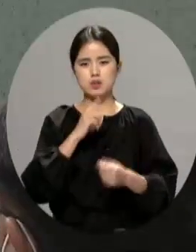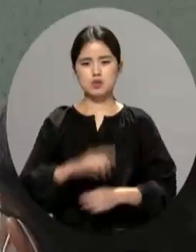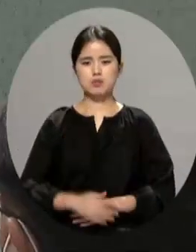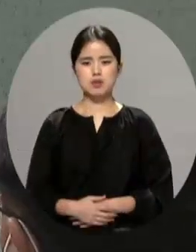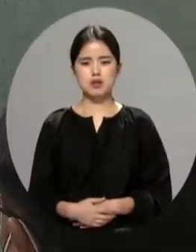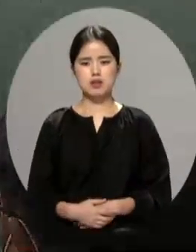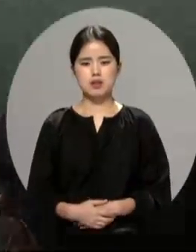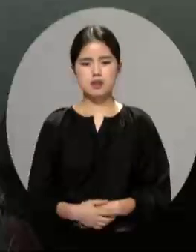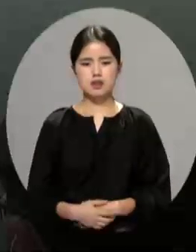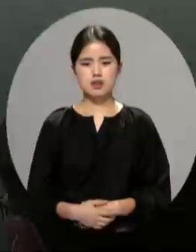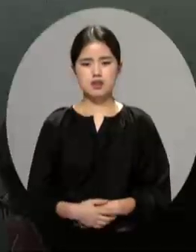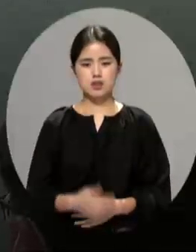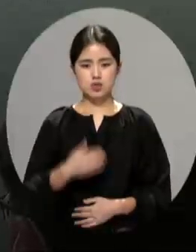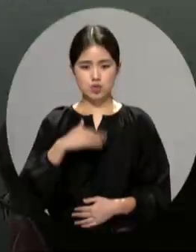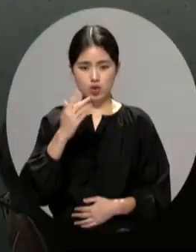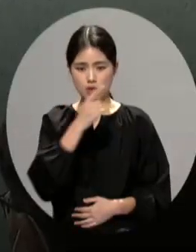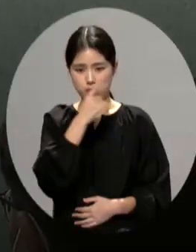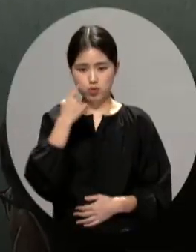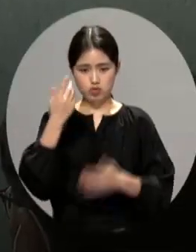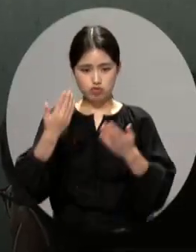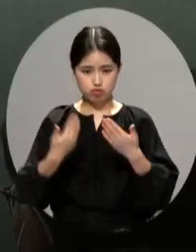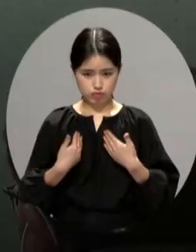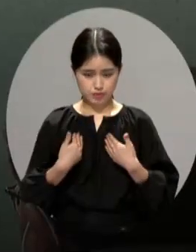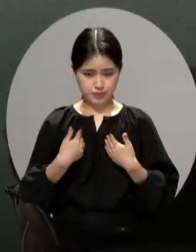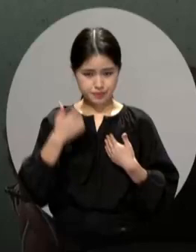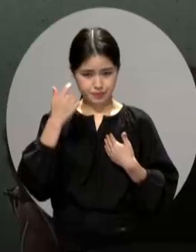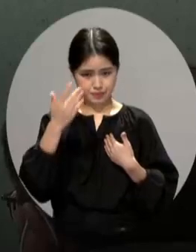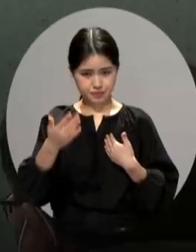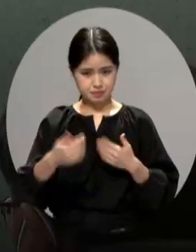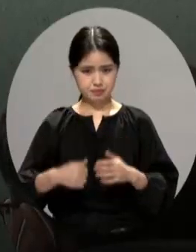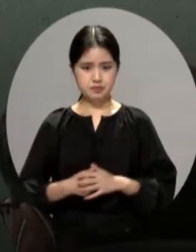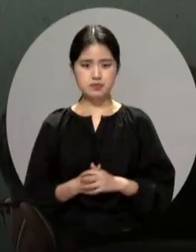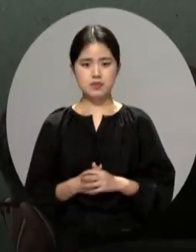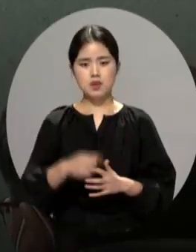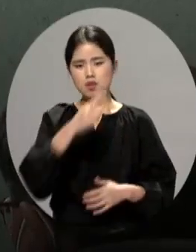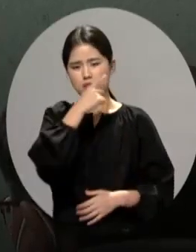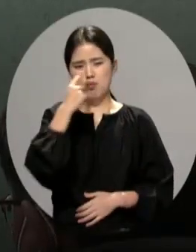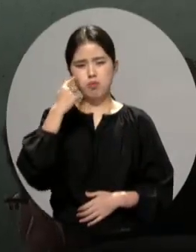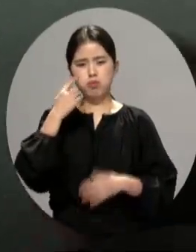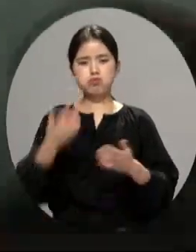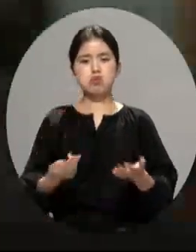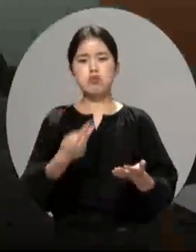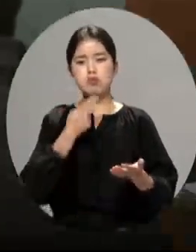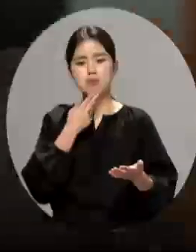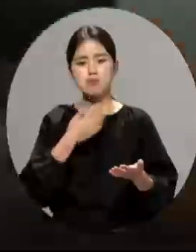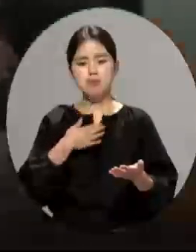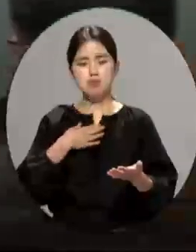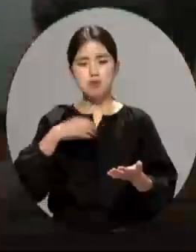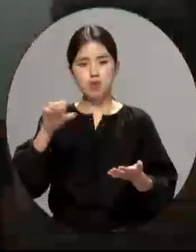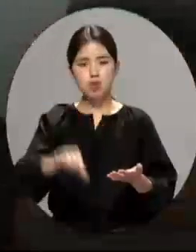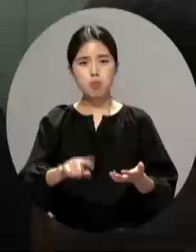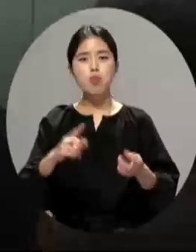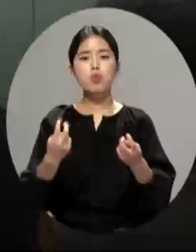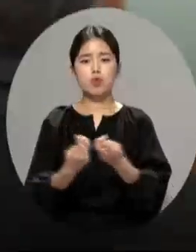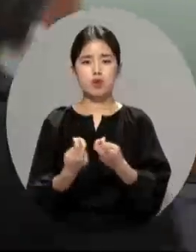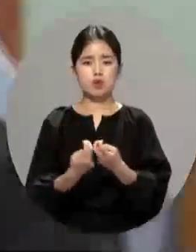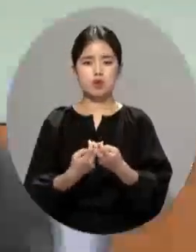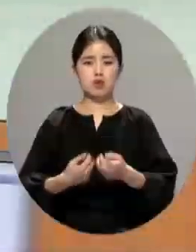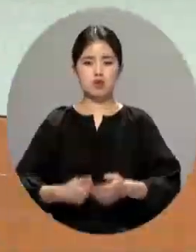저 된다는 보장 시켜주시겠습니까? 그렇잖아요. 보장이 안 되는데 만약 떨어지면 어떻게